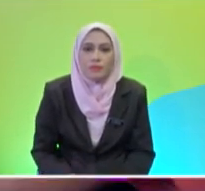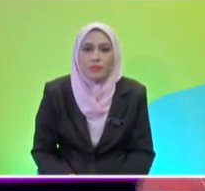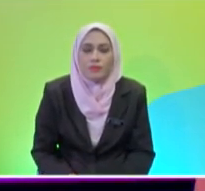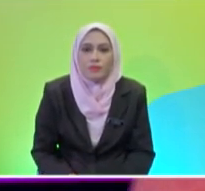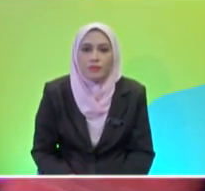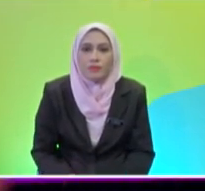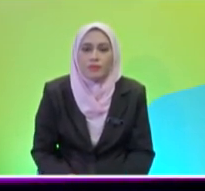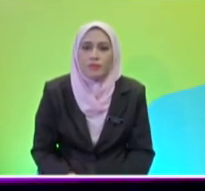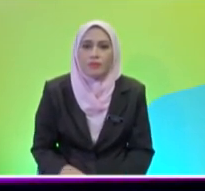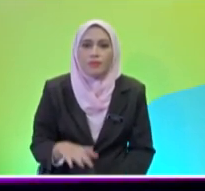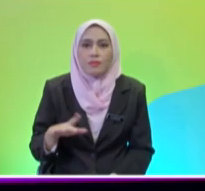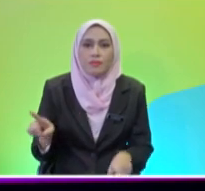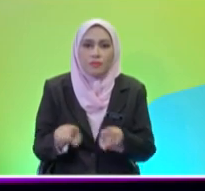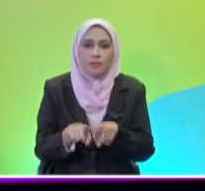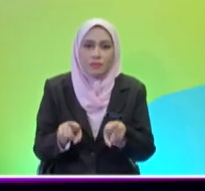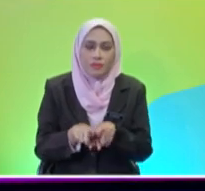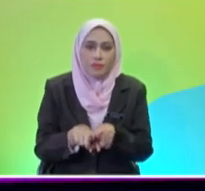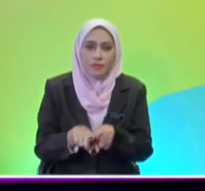Jom kita eja sama-sama.